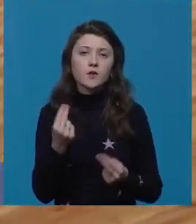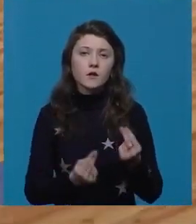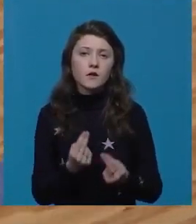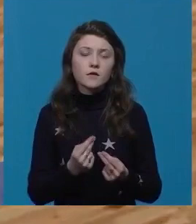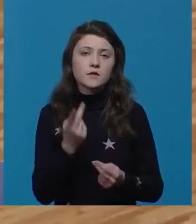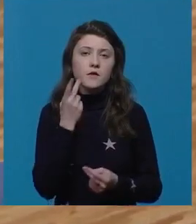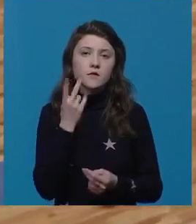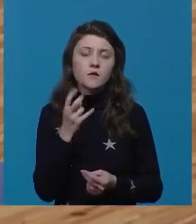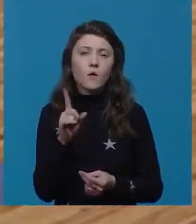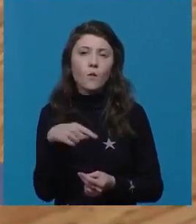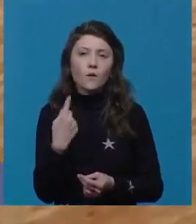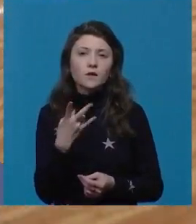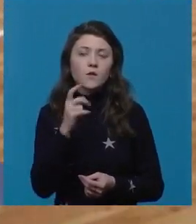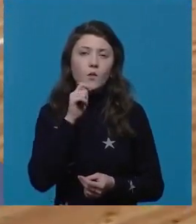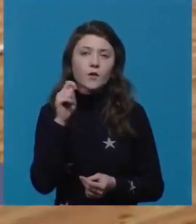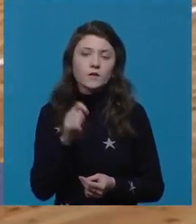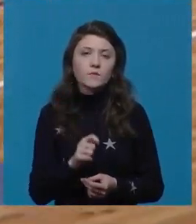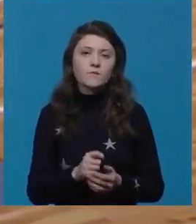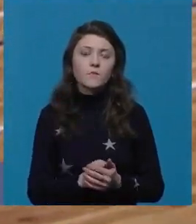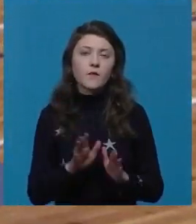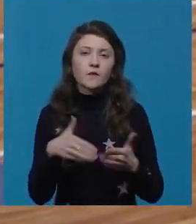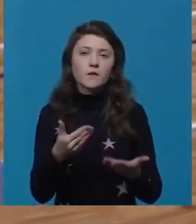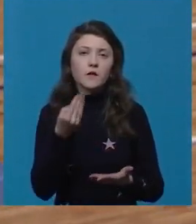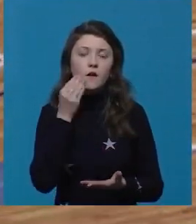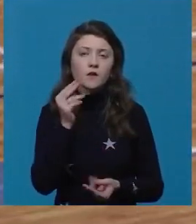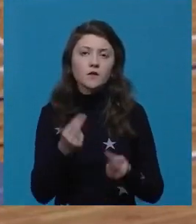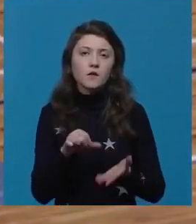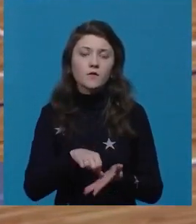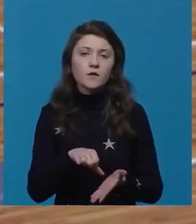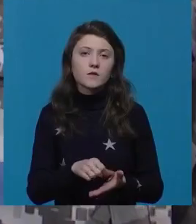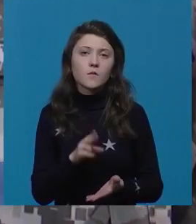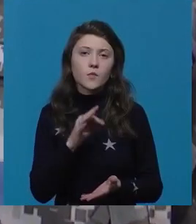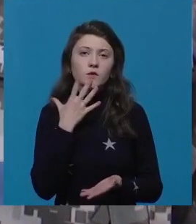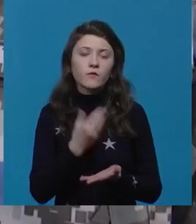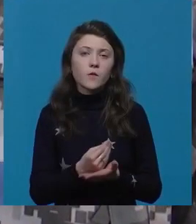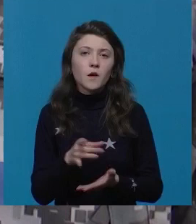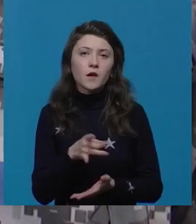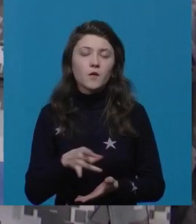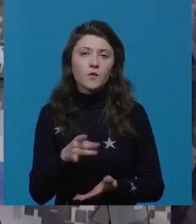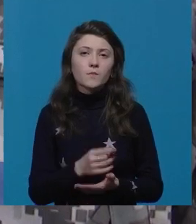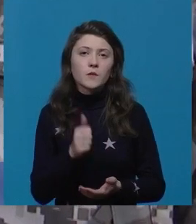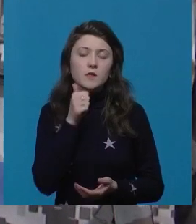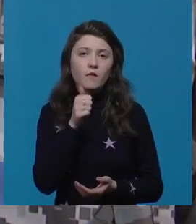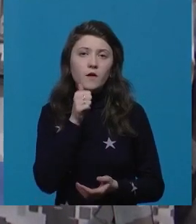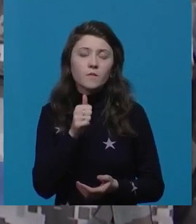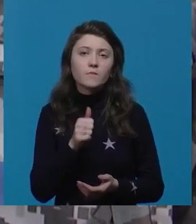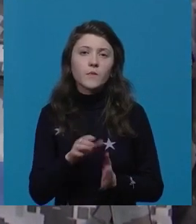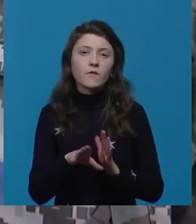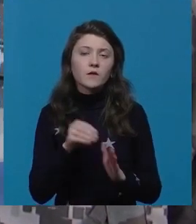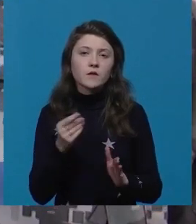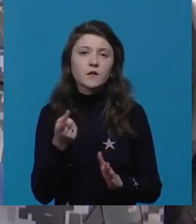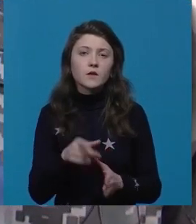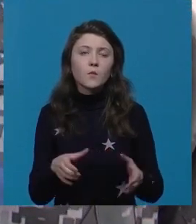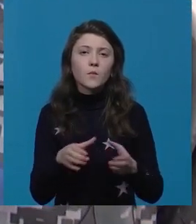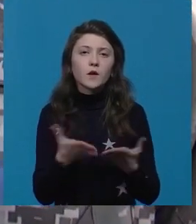на область, на Україну, виставляються кращі гравці та грають по своїм регіону. Завтра визначите ті команди, які